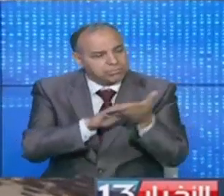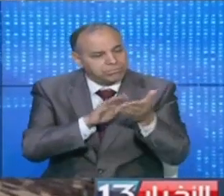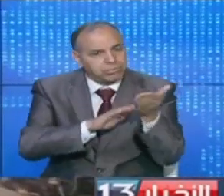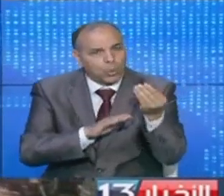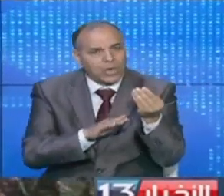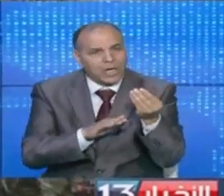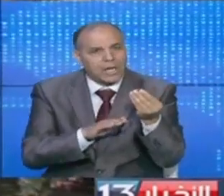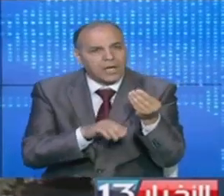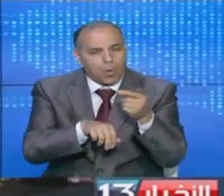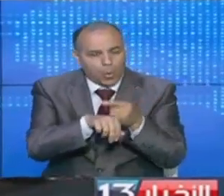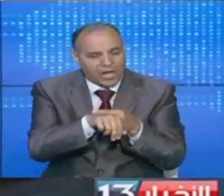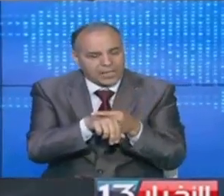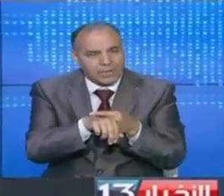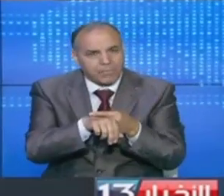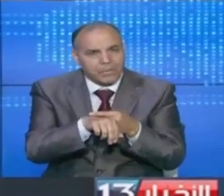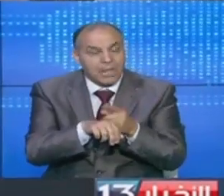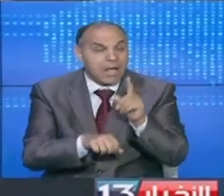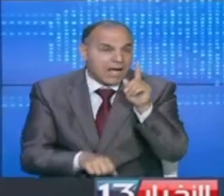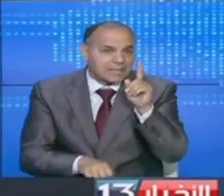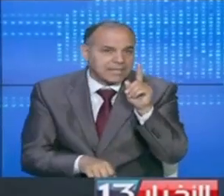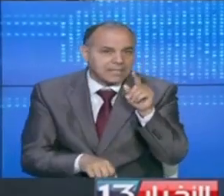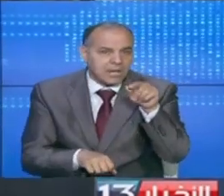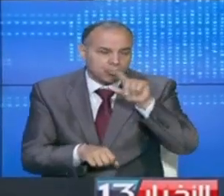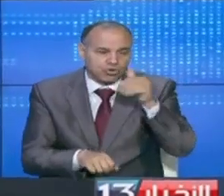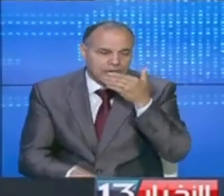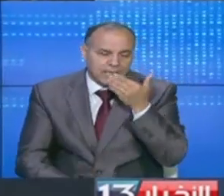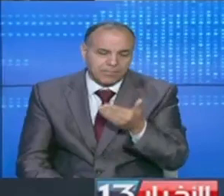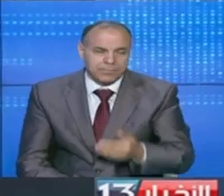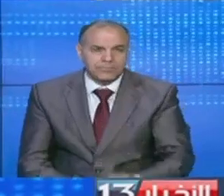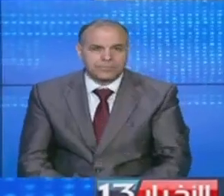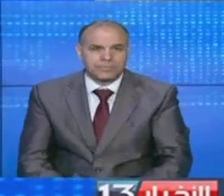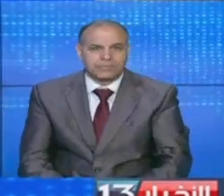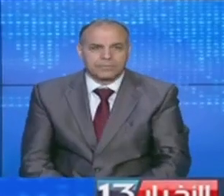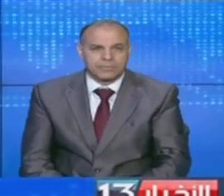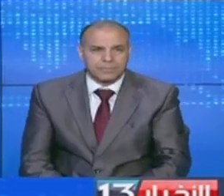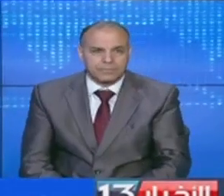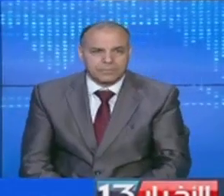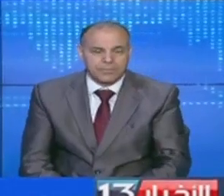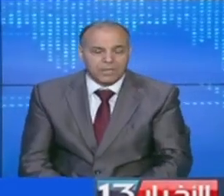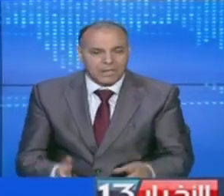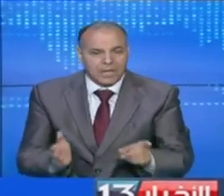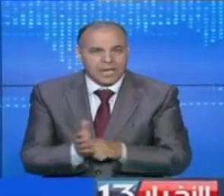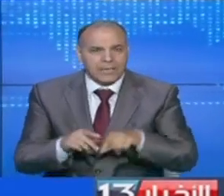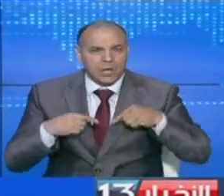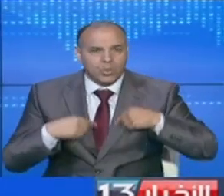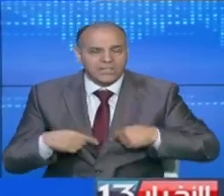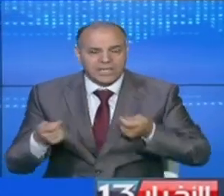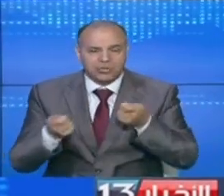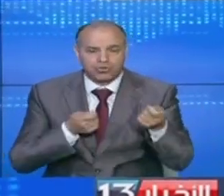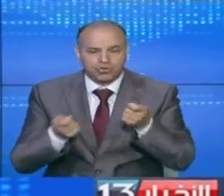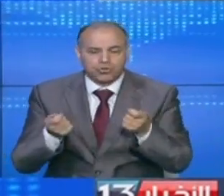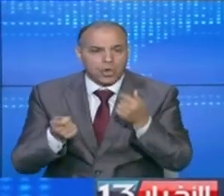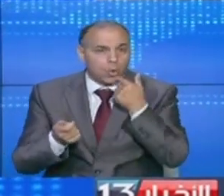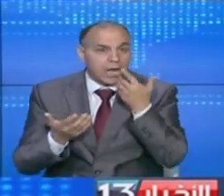في اقرب الاوقات خاصه خلال هذا الشهر الكريم اكد وزير التجاره محمد